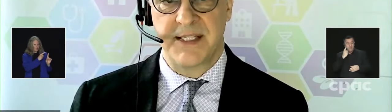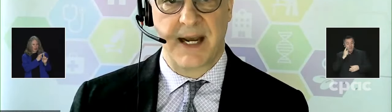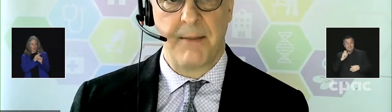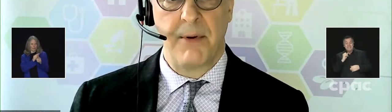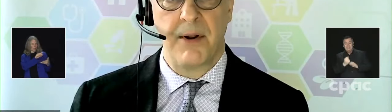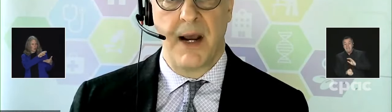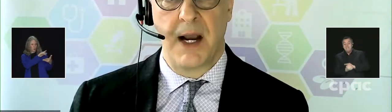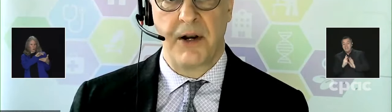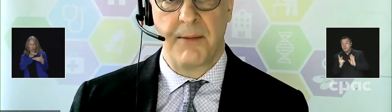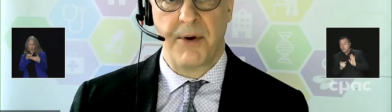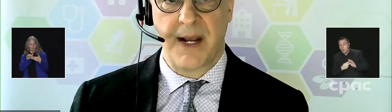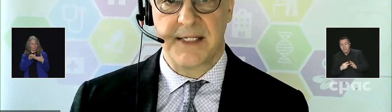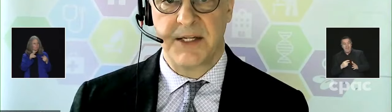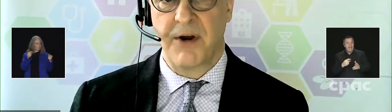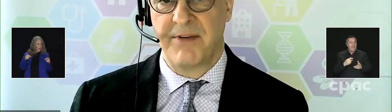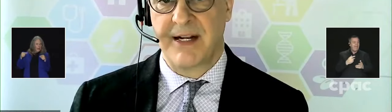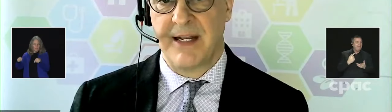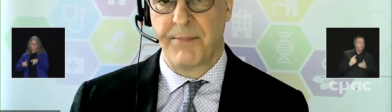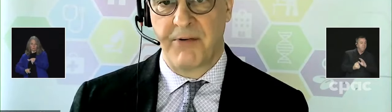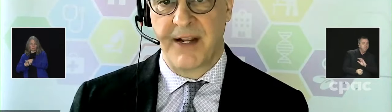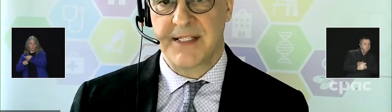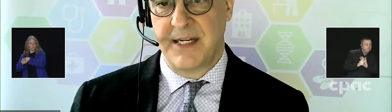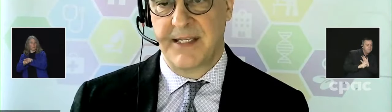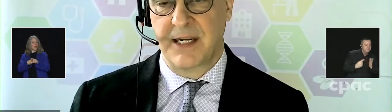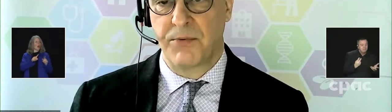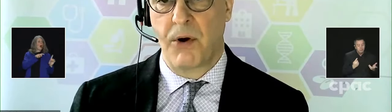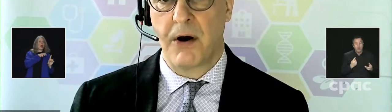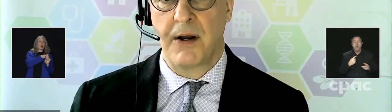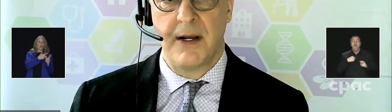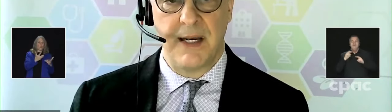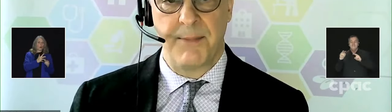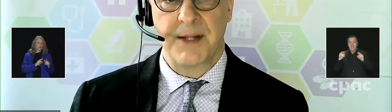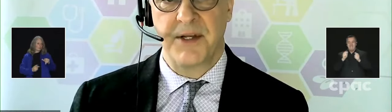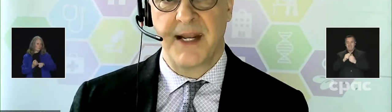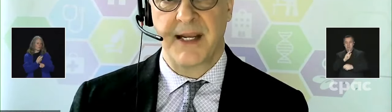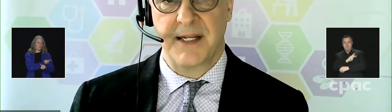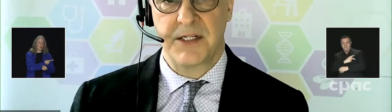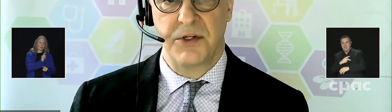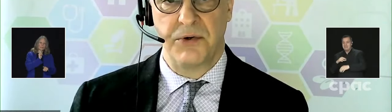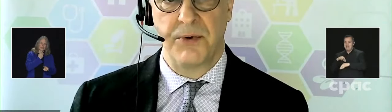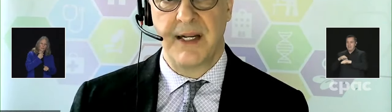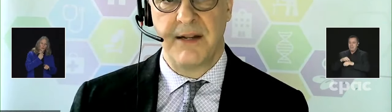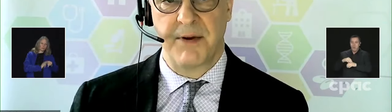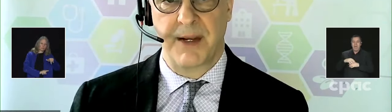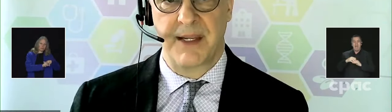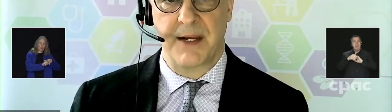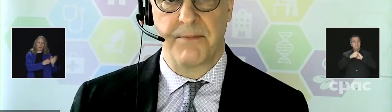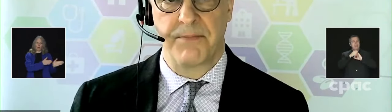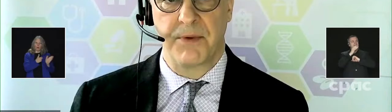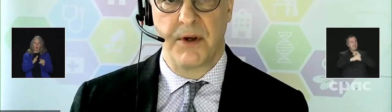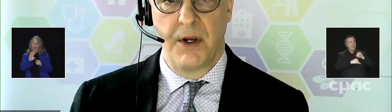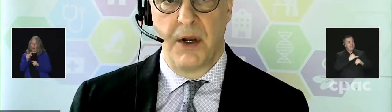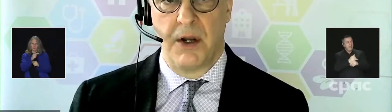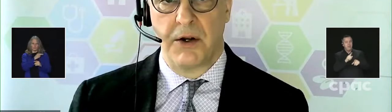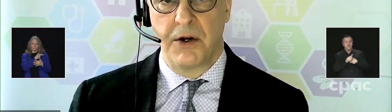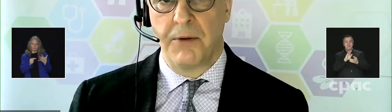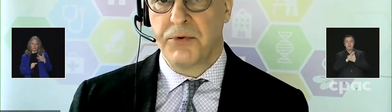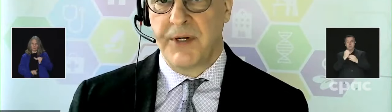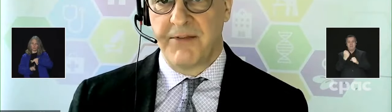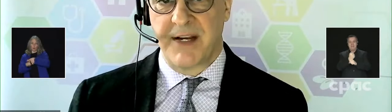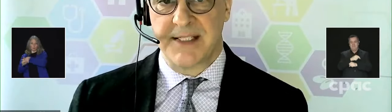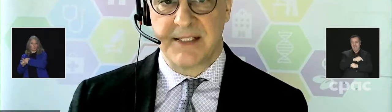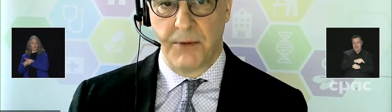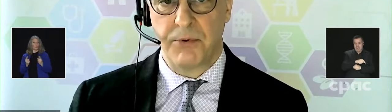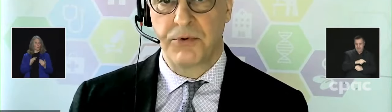ou indésirable en collaboration avec les provinces et les territoires, les partenaires internationaux et les fabricants.